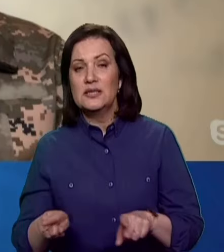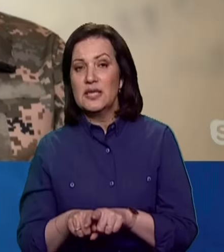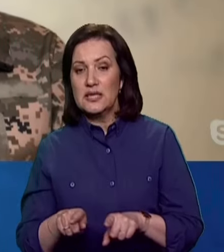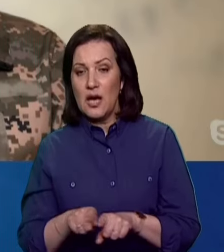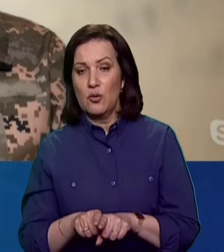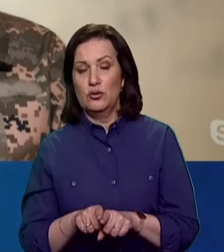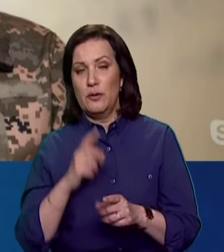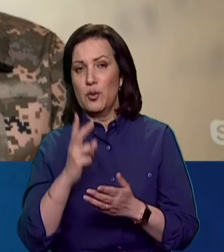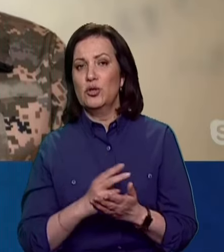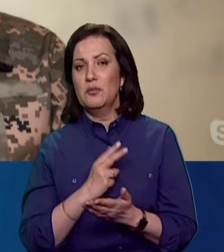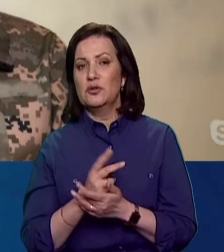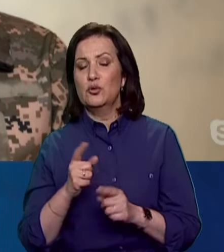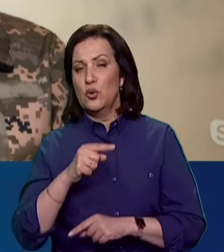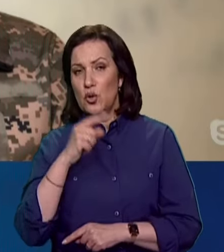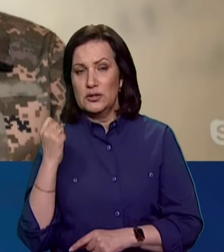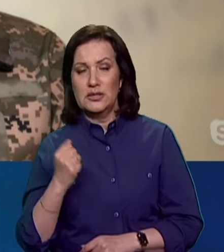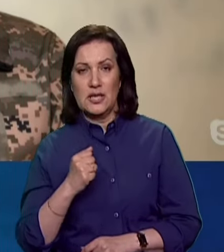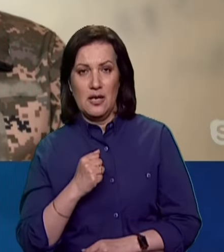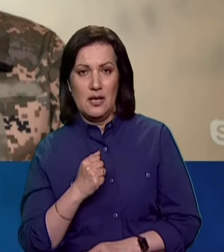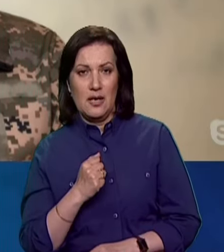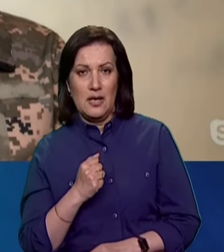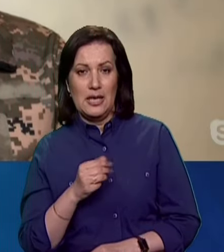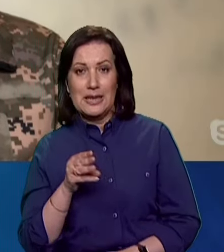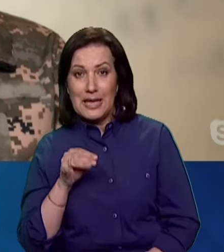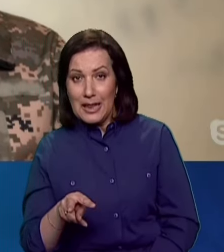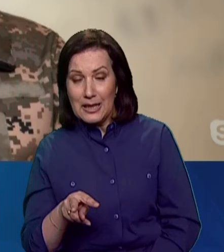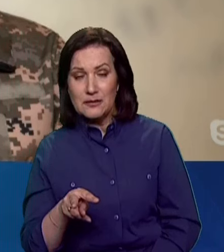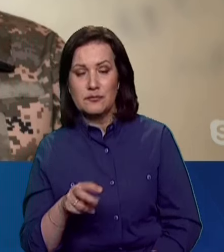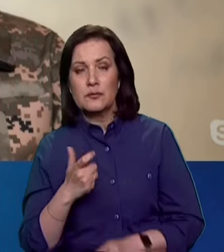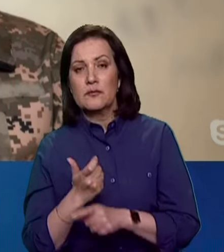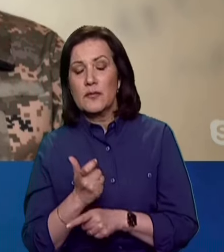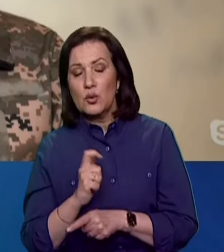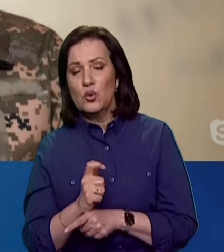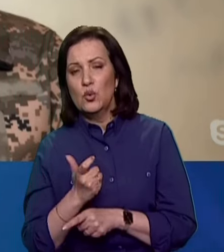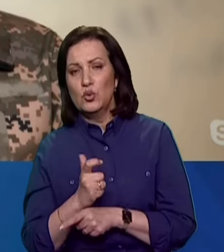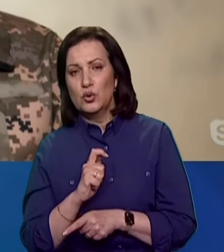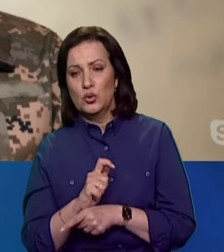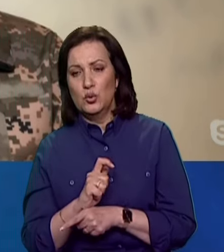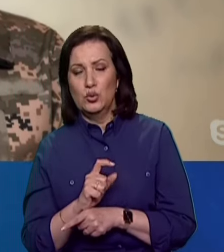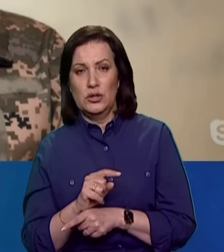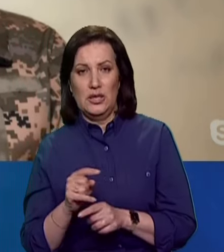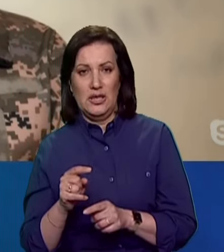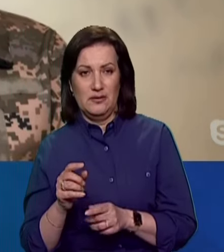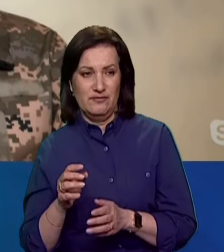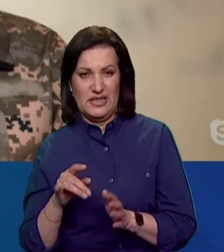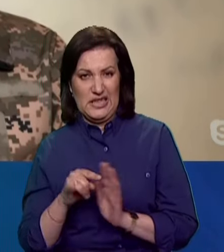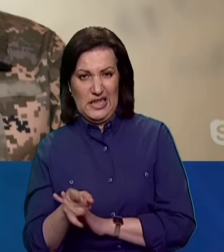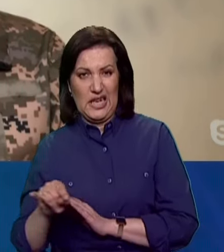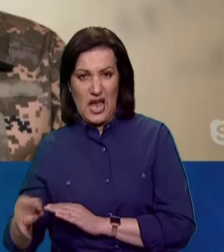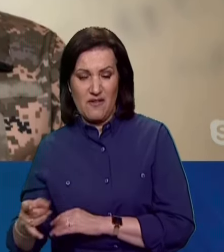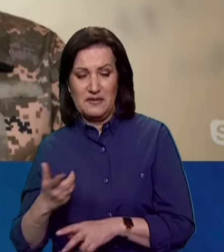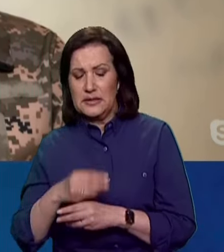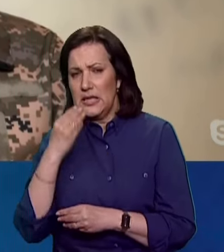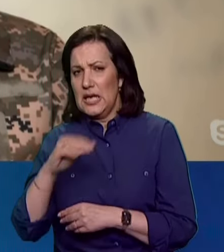також продемонструвало, що російський тил, він дуже і дуже діравий, оскільки всі